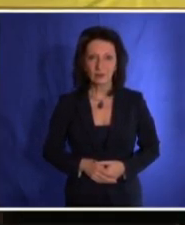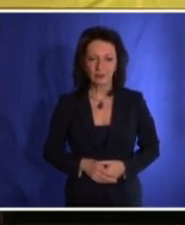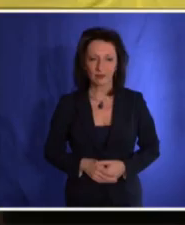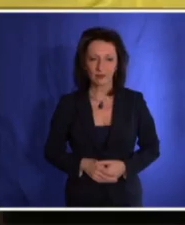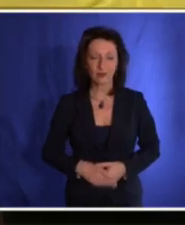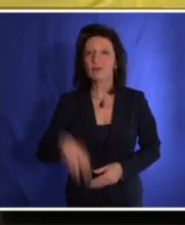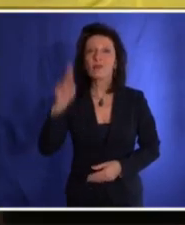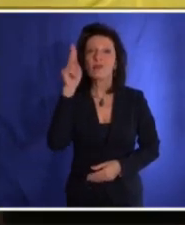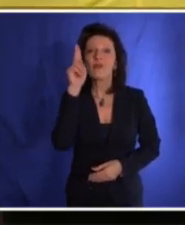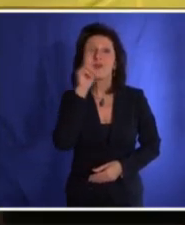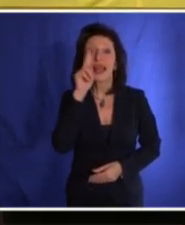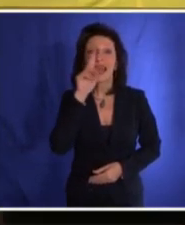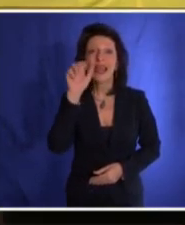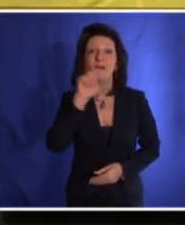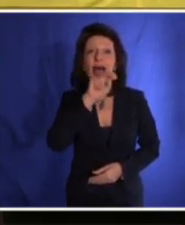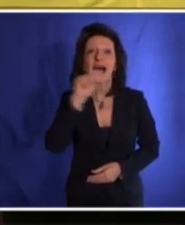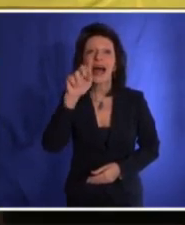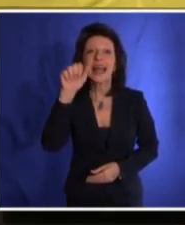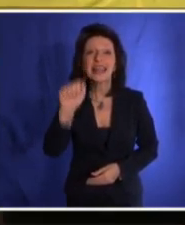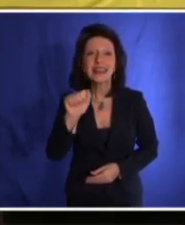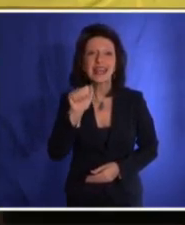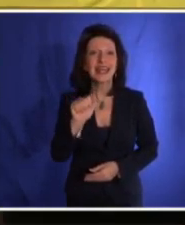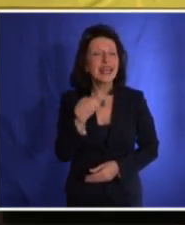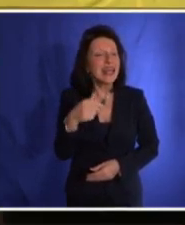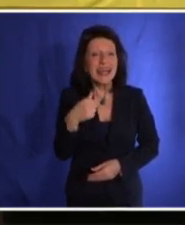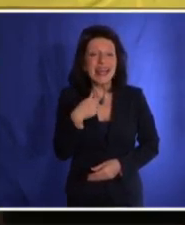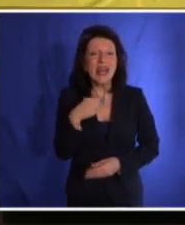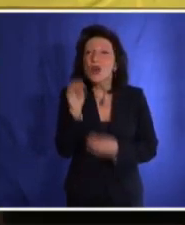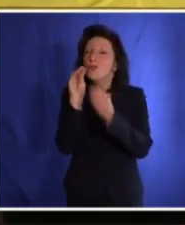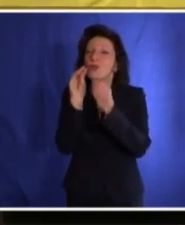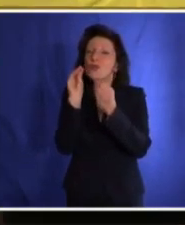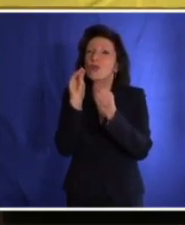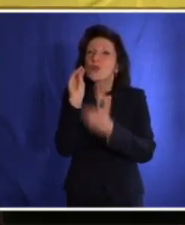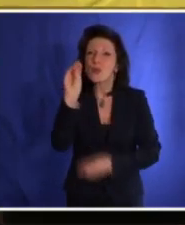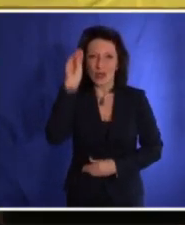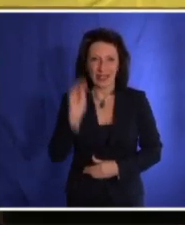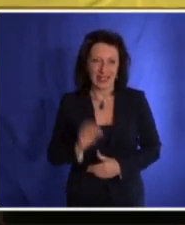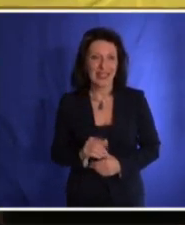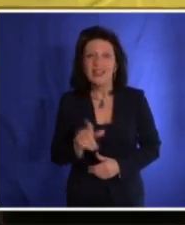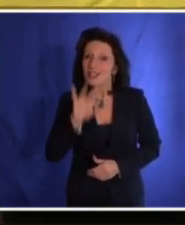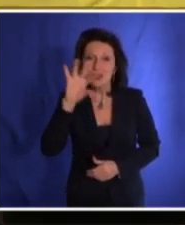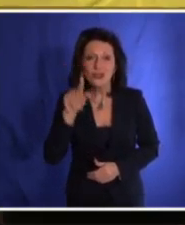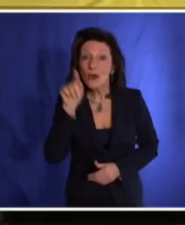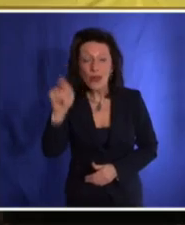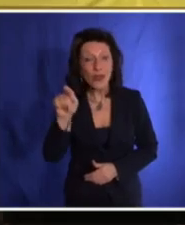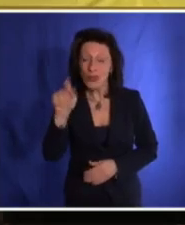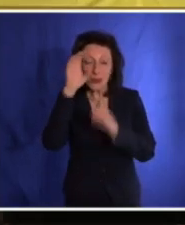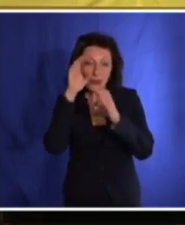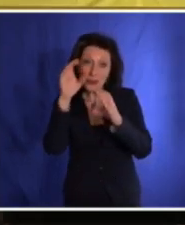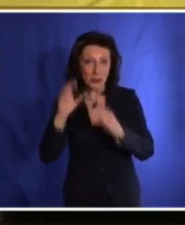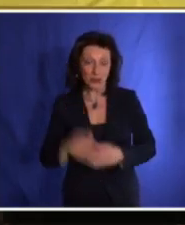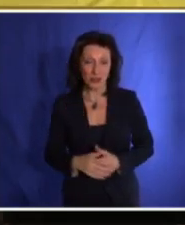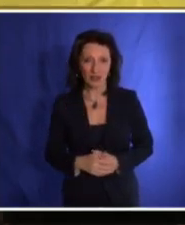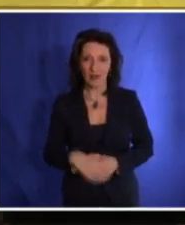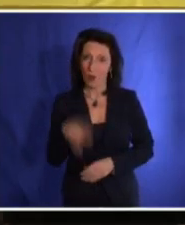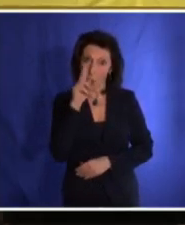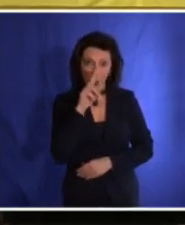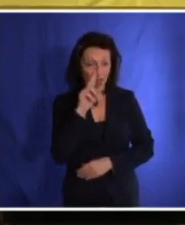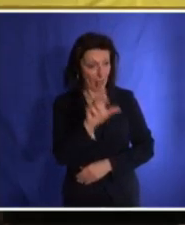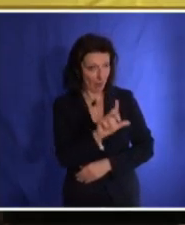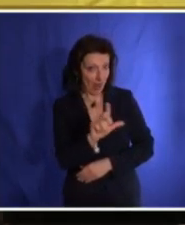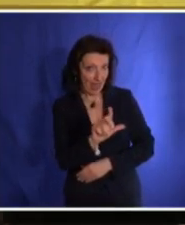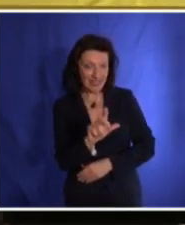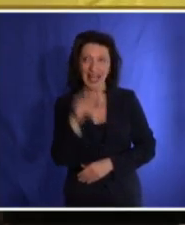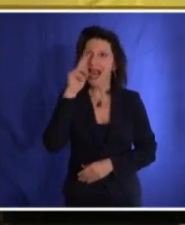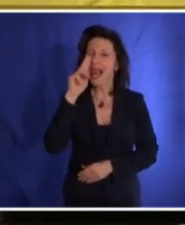Liebe Anna, ich schicke dir ein ganz dickes Bussi. Schön, dass du auch mit dabei bist. Und liebe Larissa, liebe